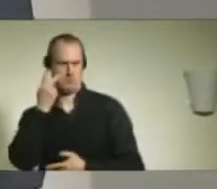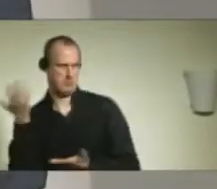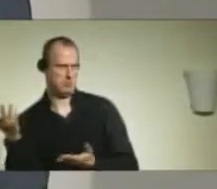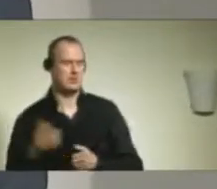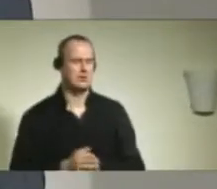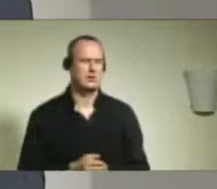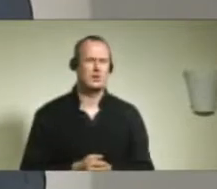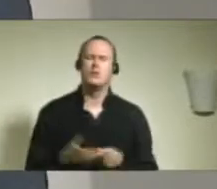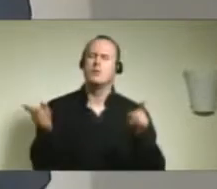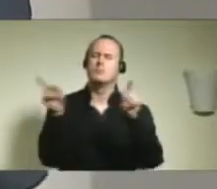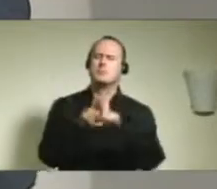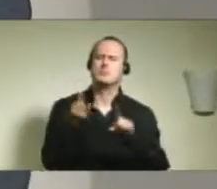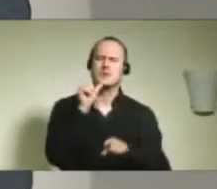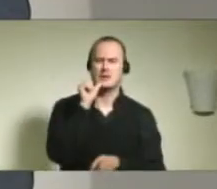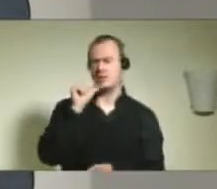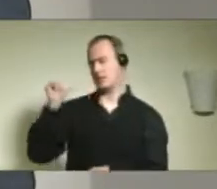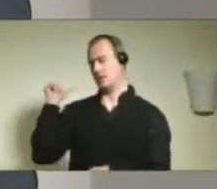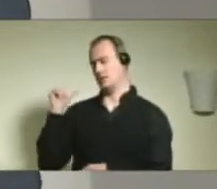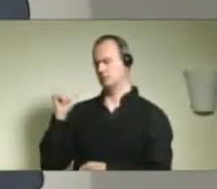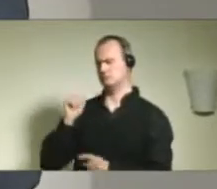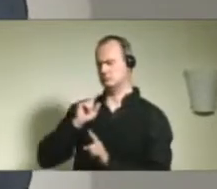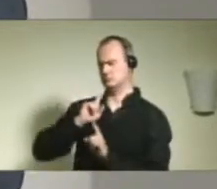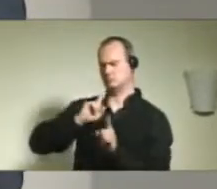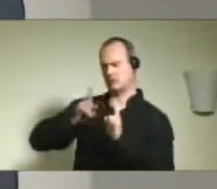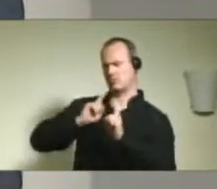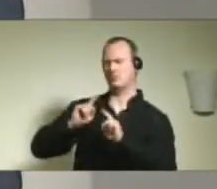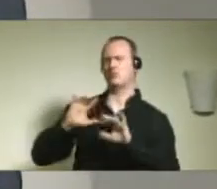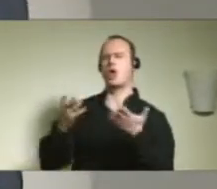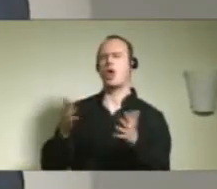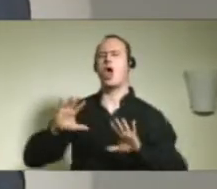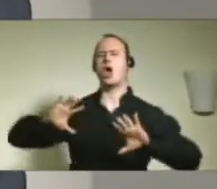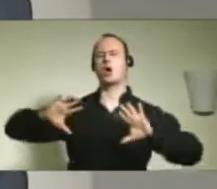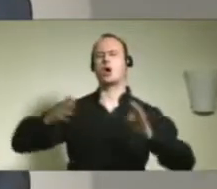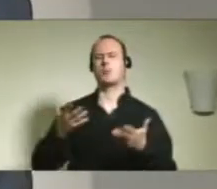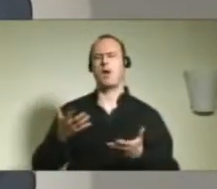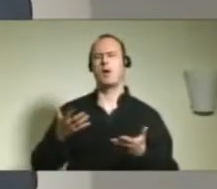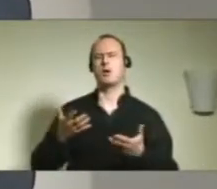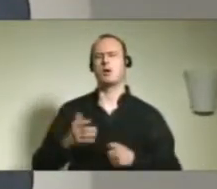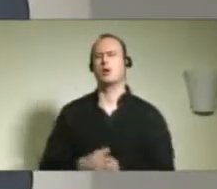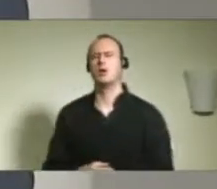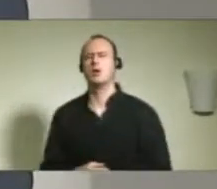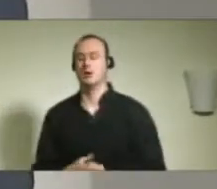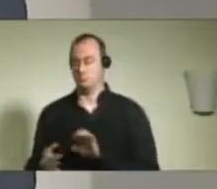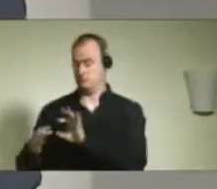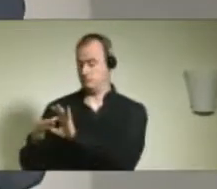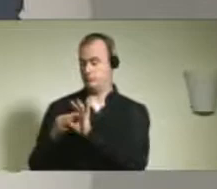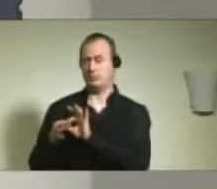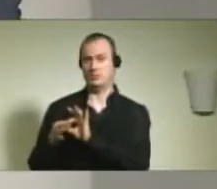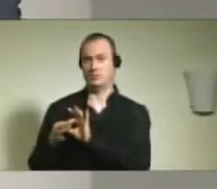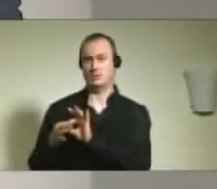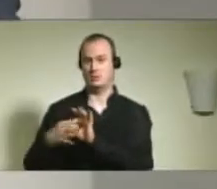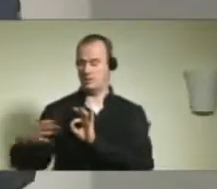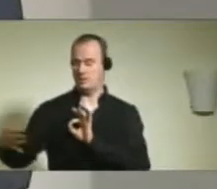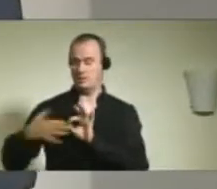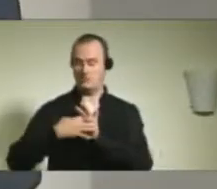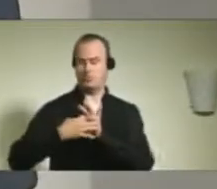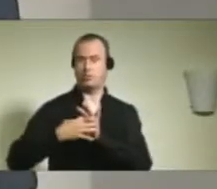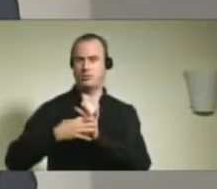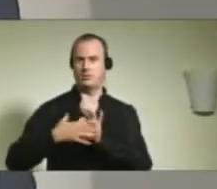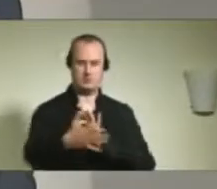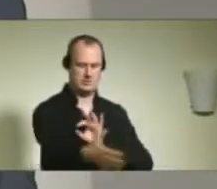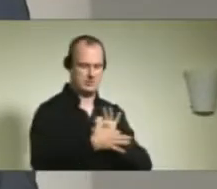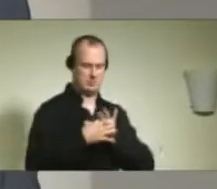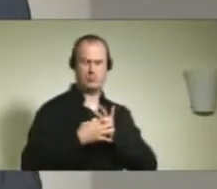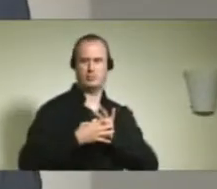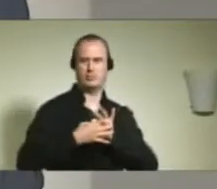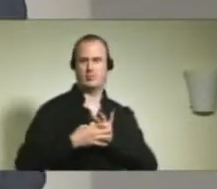hier, on parlait de comment on pourrait construire cette coalition de tous les groupes concernés. Donc, il faut construire